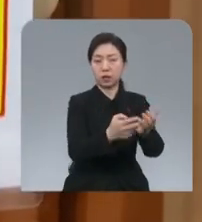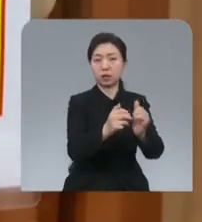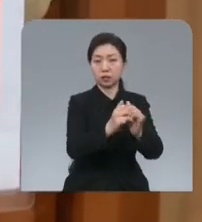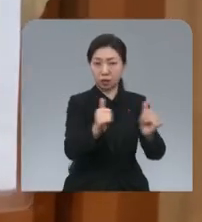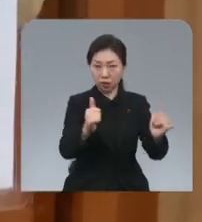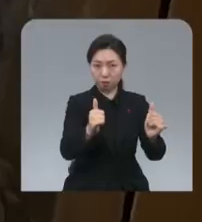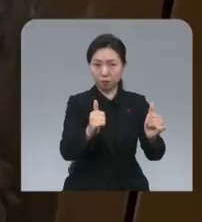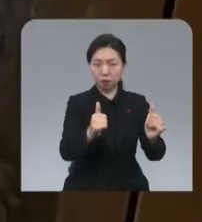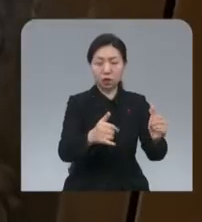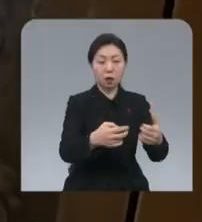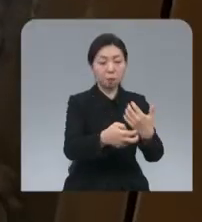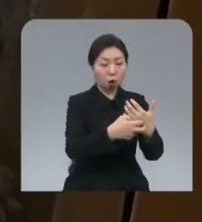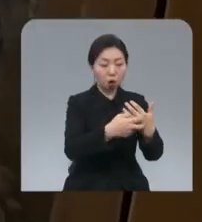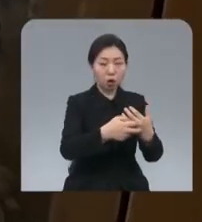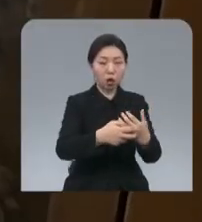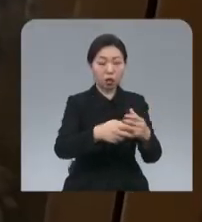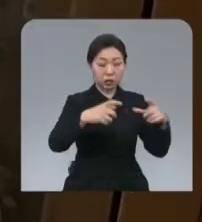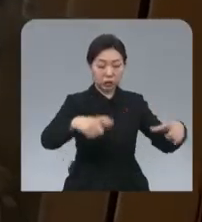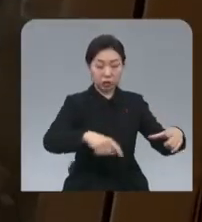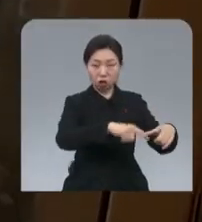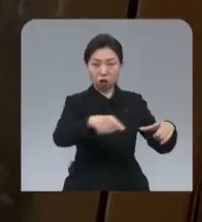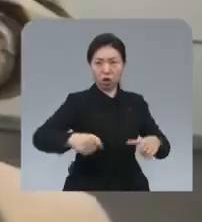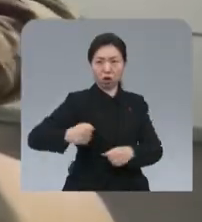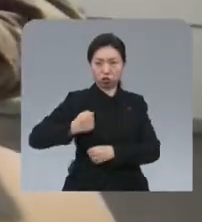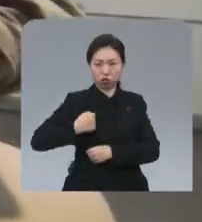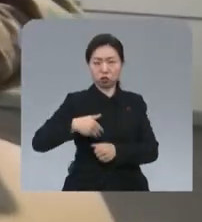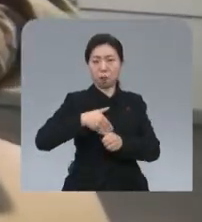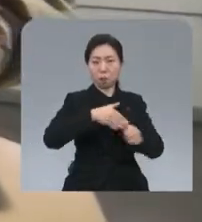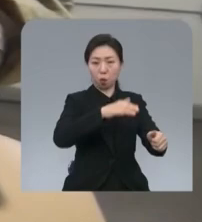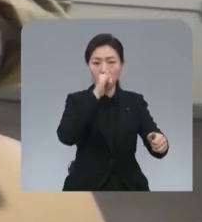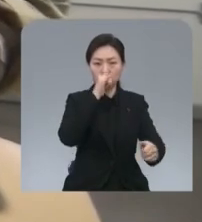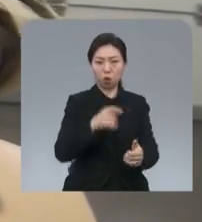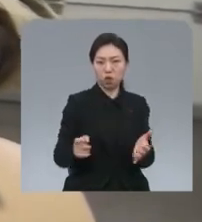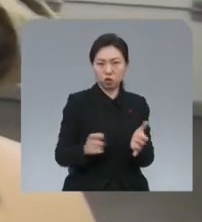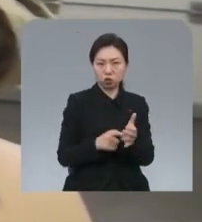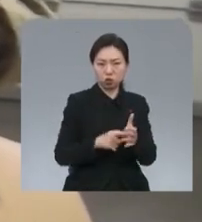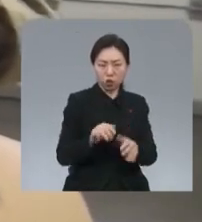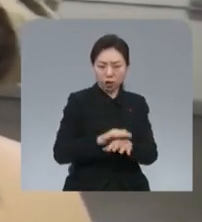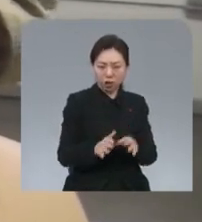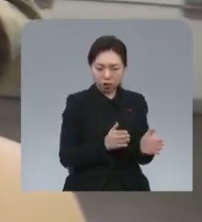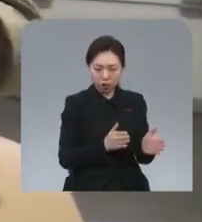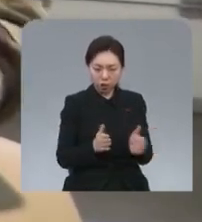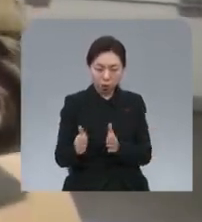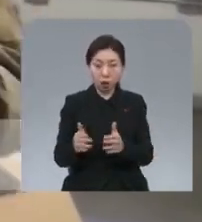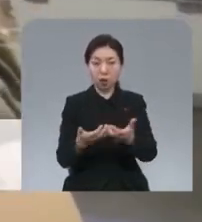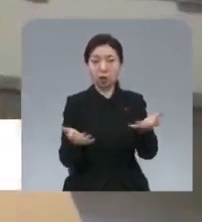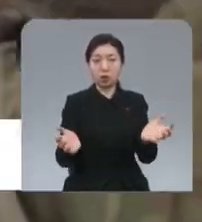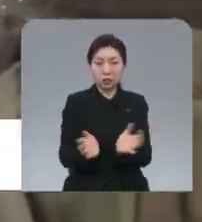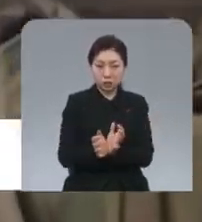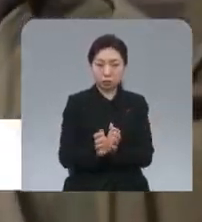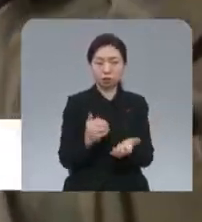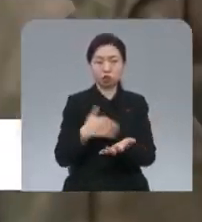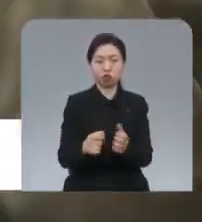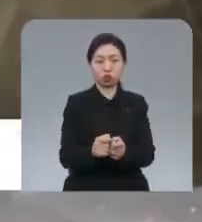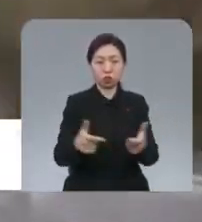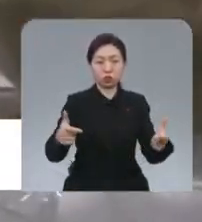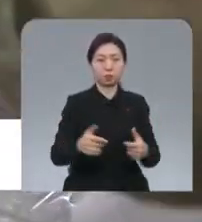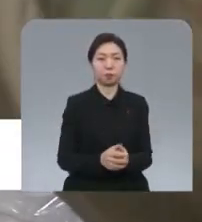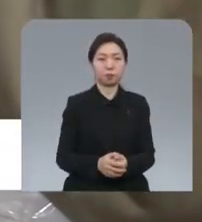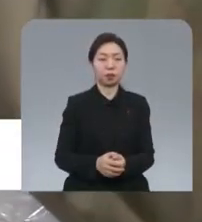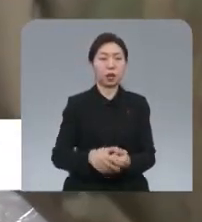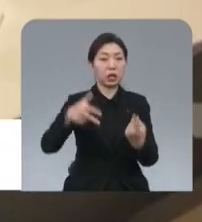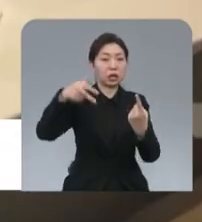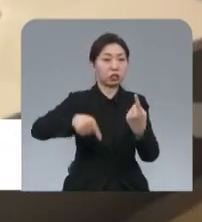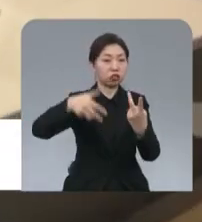1,000명을 긴급 투입하는 동시에 신속 대응팀도 늘리기로 했습니다. 앞으로 몇 주 동안 확진자가 치솟을 거란 전망